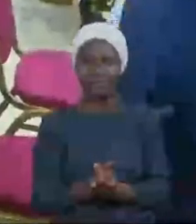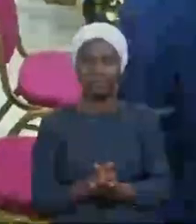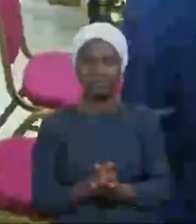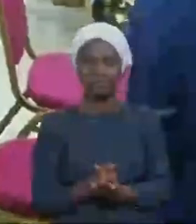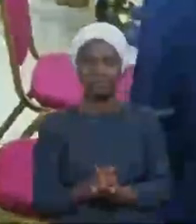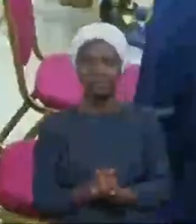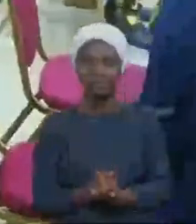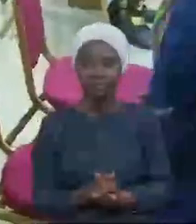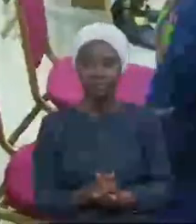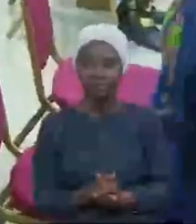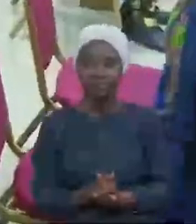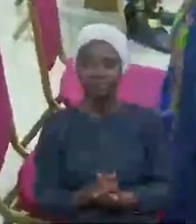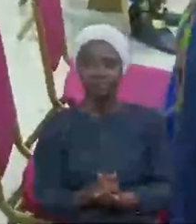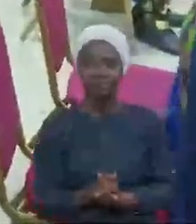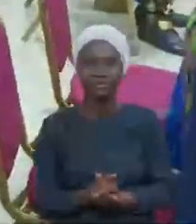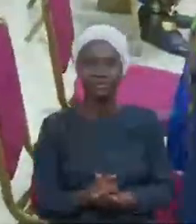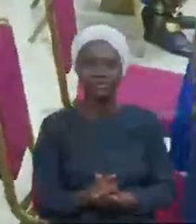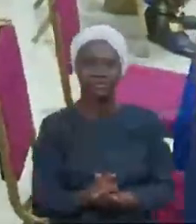Quelqu'un là-bas dit,